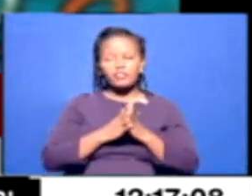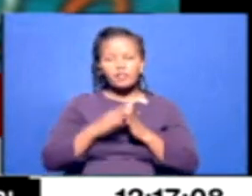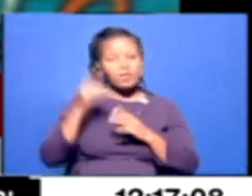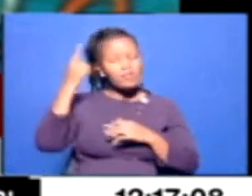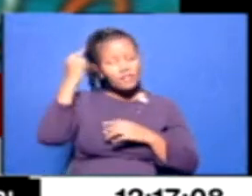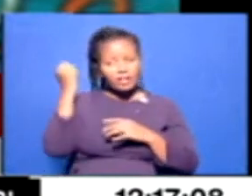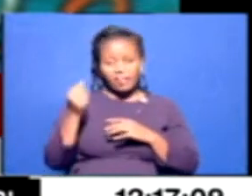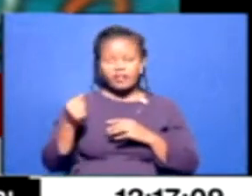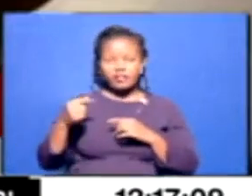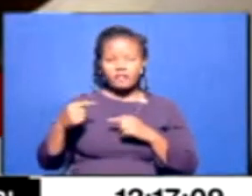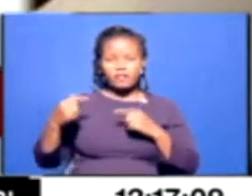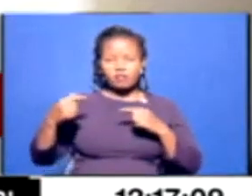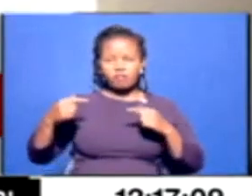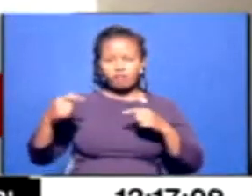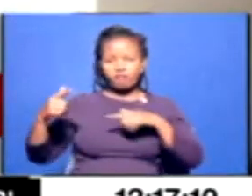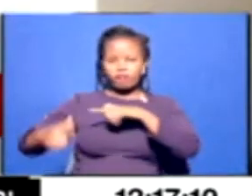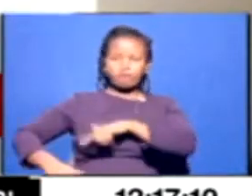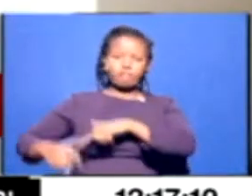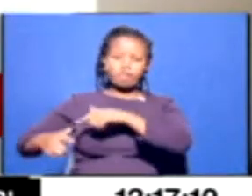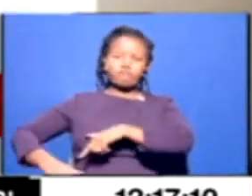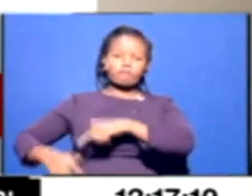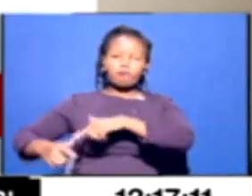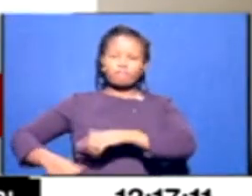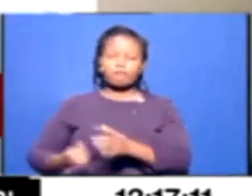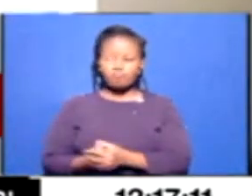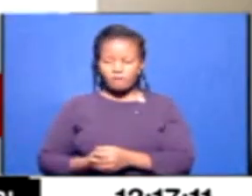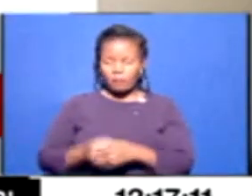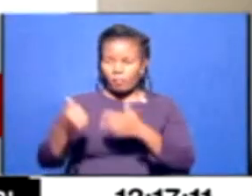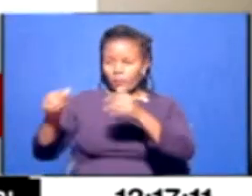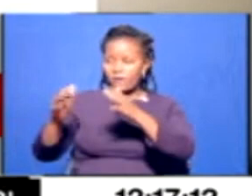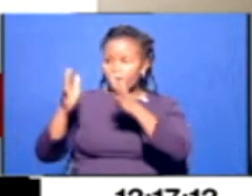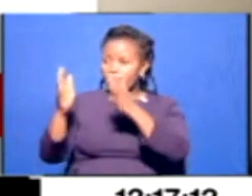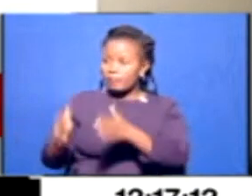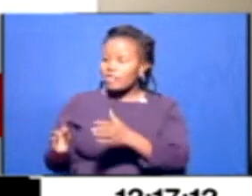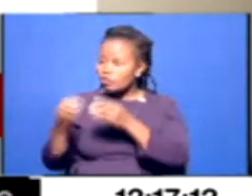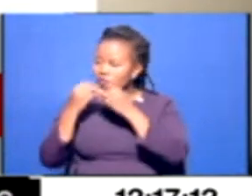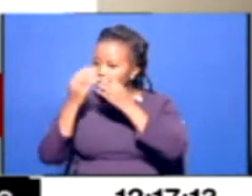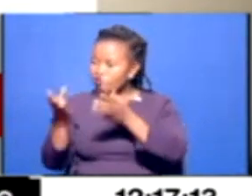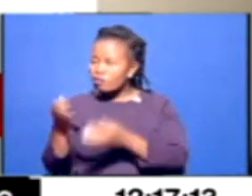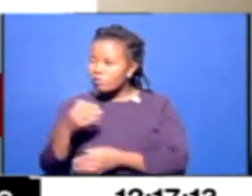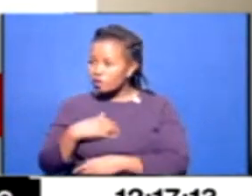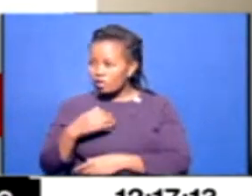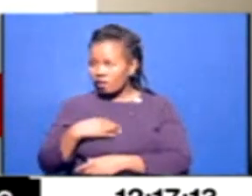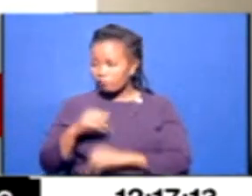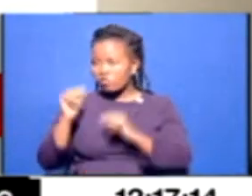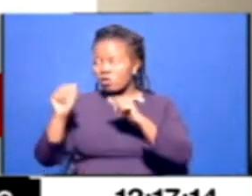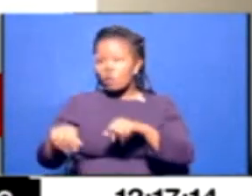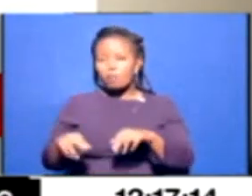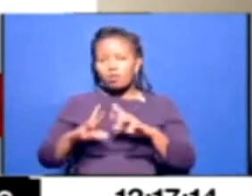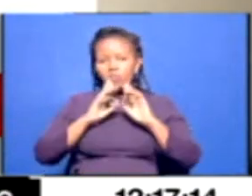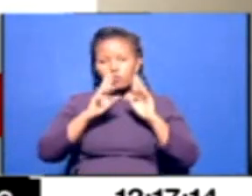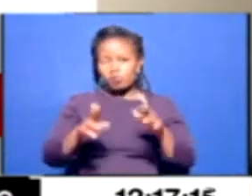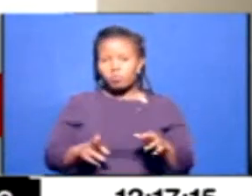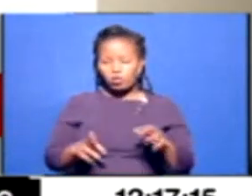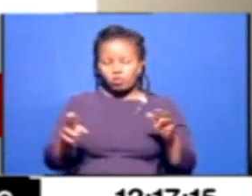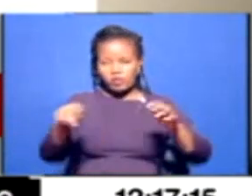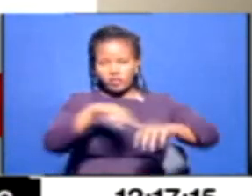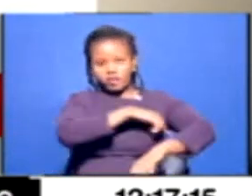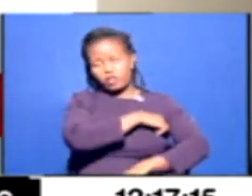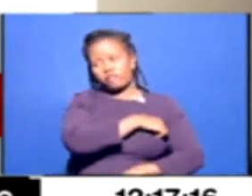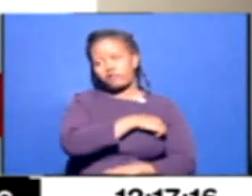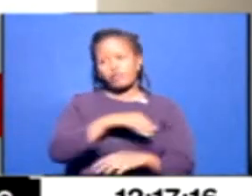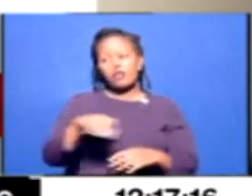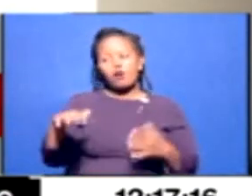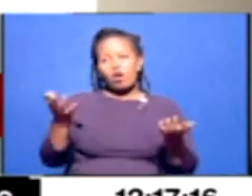za zambarau. Yeyote aliye na habari kumhusu Pauline anaweza kuripoti katika ofisi ya chifu au vituo